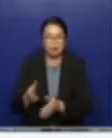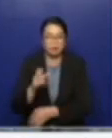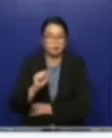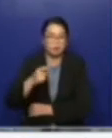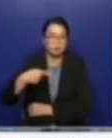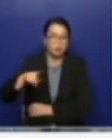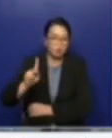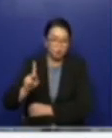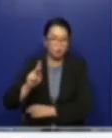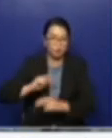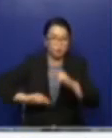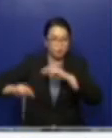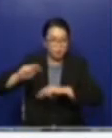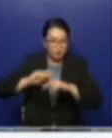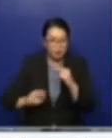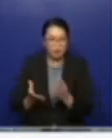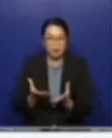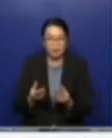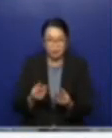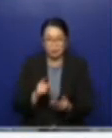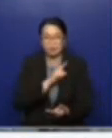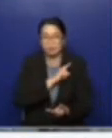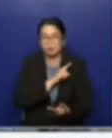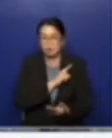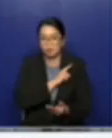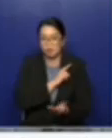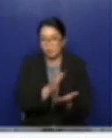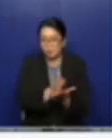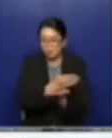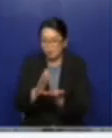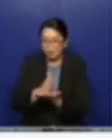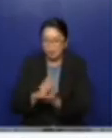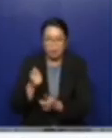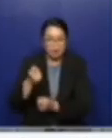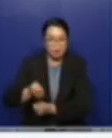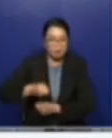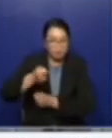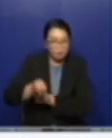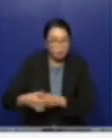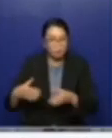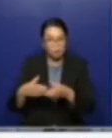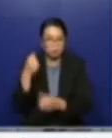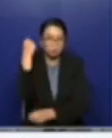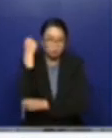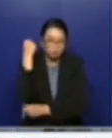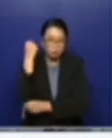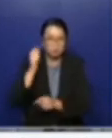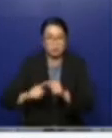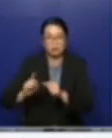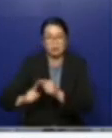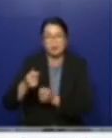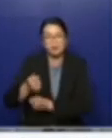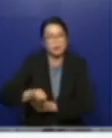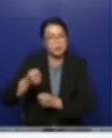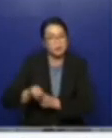ายพระราชบัญญัติปี2518เพื่อที่จะให้เกษตรกรผู้ยากไร้ขาดที่ทำกิน